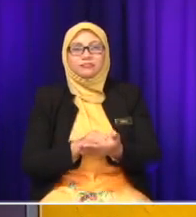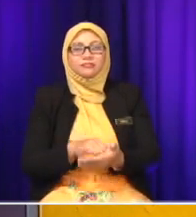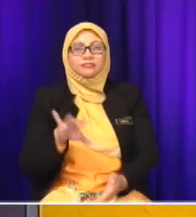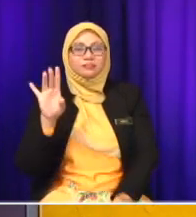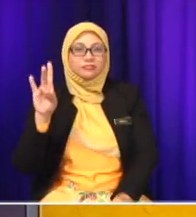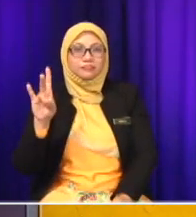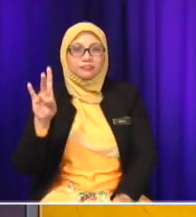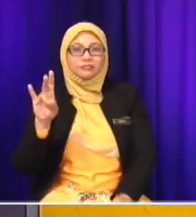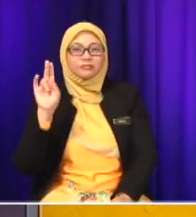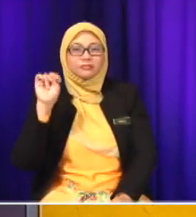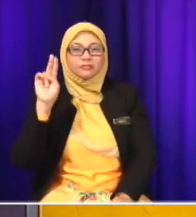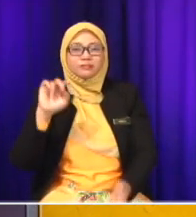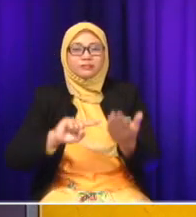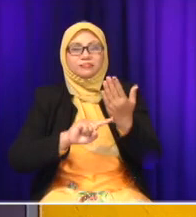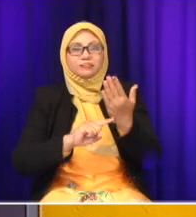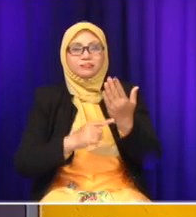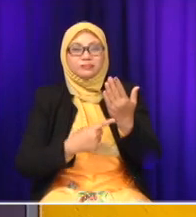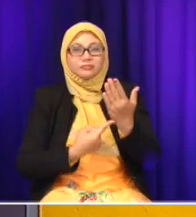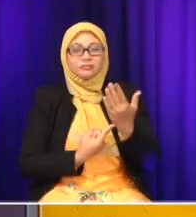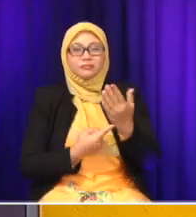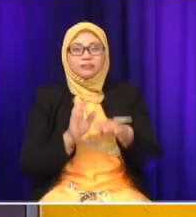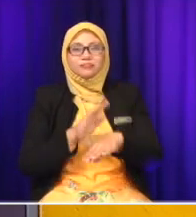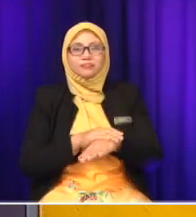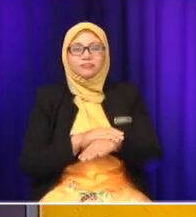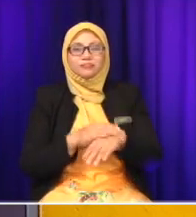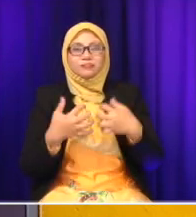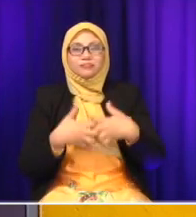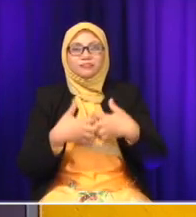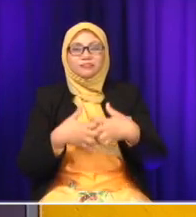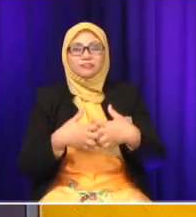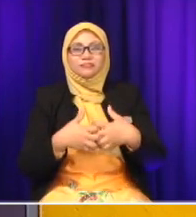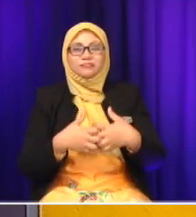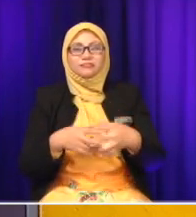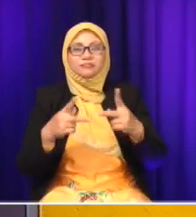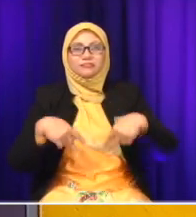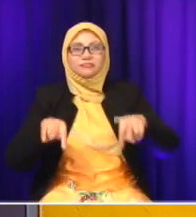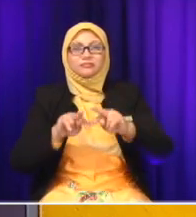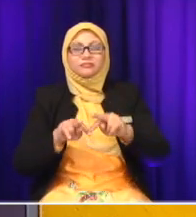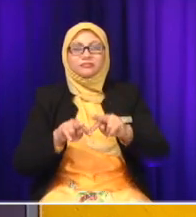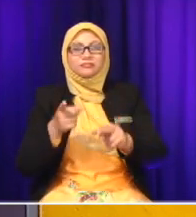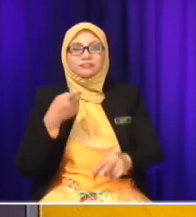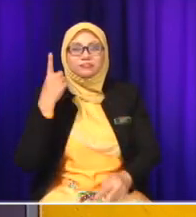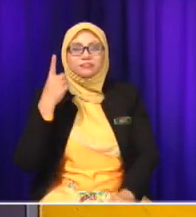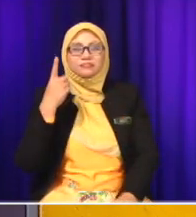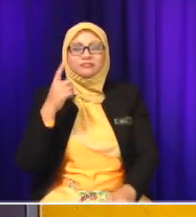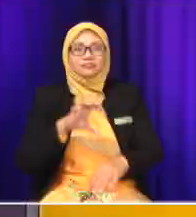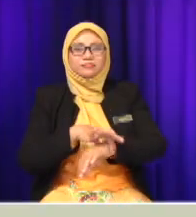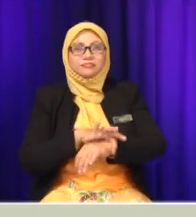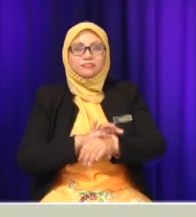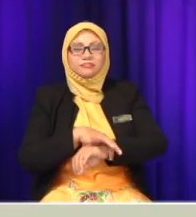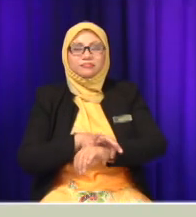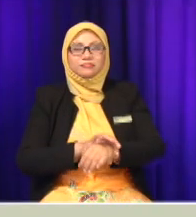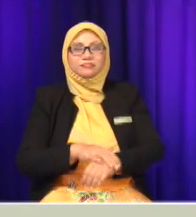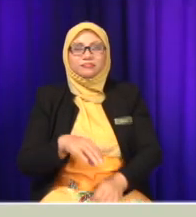ba semula bahagian atas Enjin pastikan dahulu kedudukan gelang omboh berada pada kedudukan yang